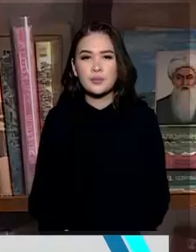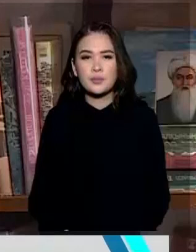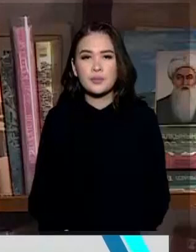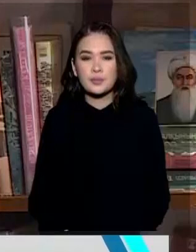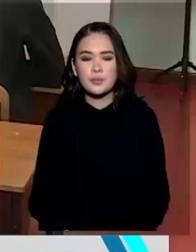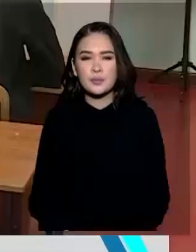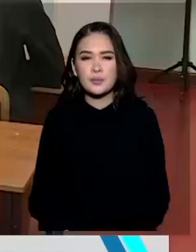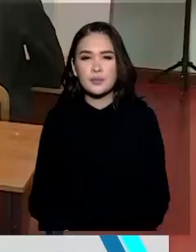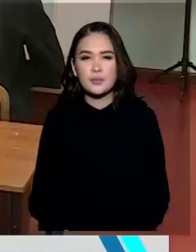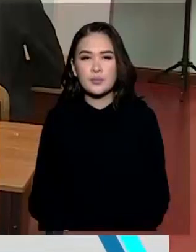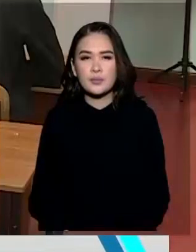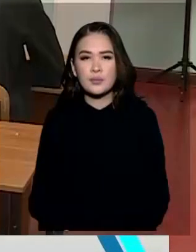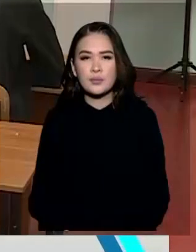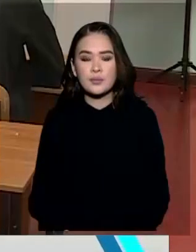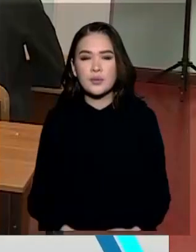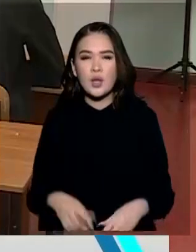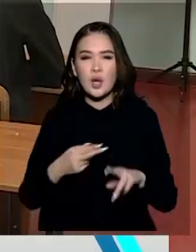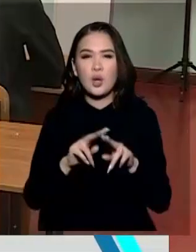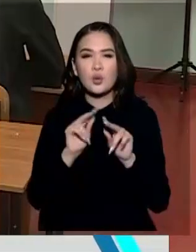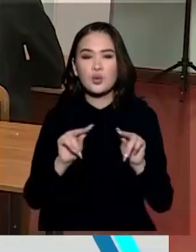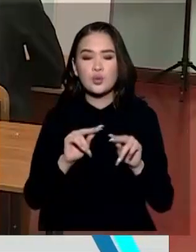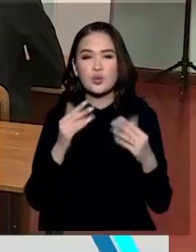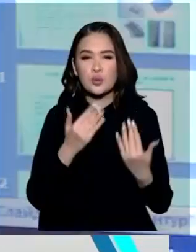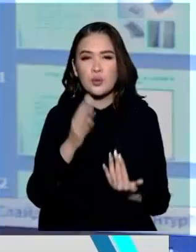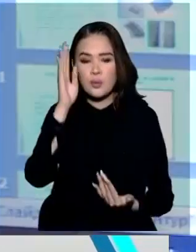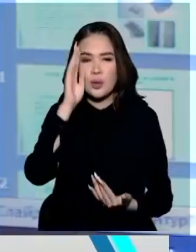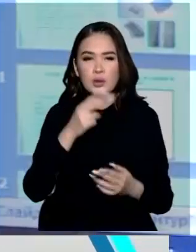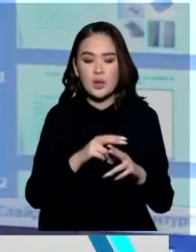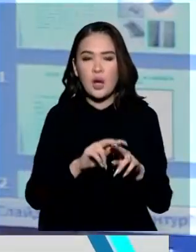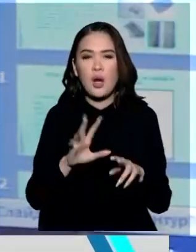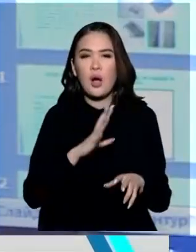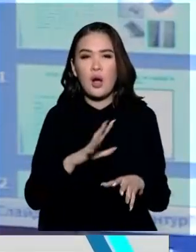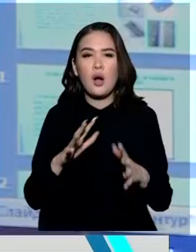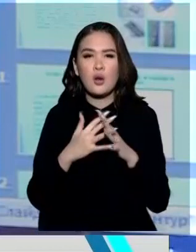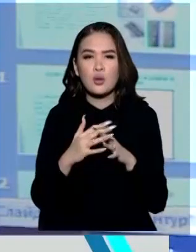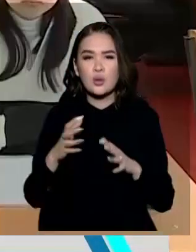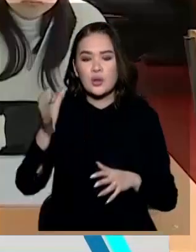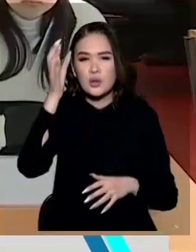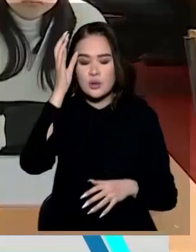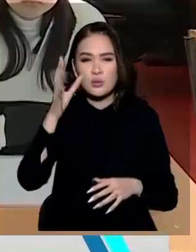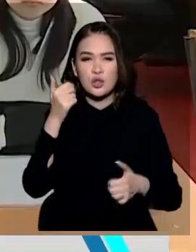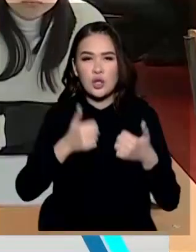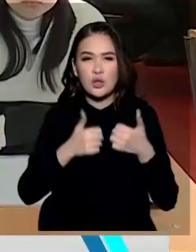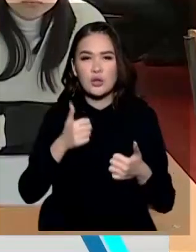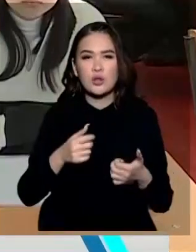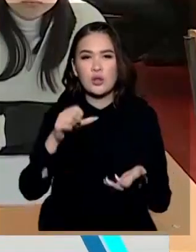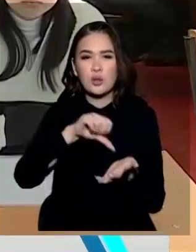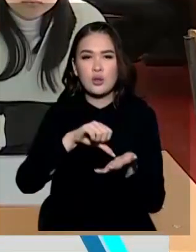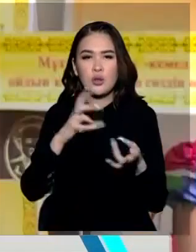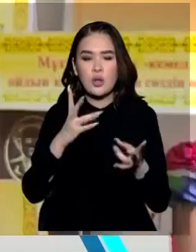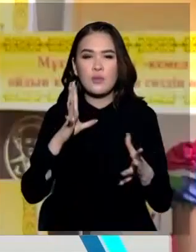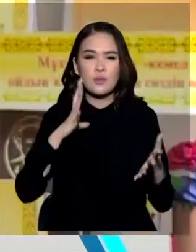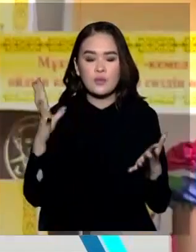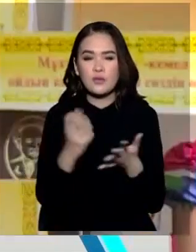қысқаша баяндап берейін. Жан Сұлтанның ұстазы бұл жобаны аудандық, облыстық деңгейдегі ғылыми жарысқа алып барып, жүлделі оралғандығын